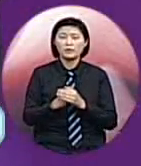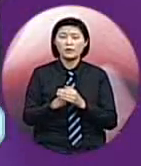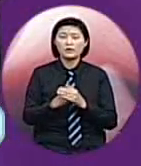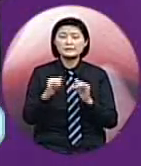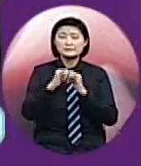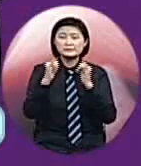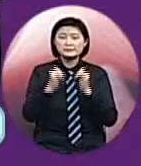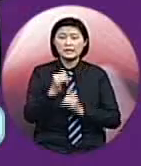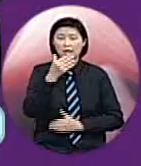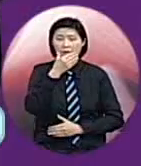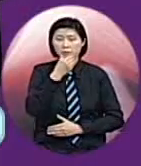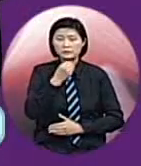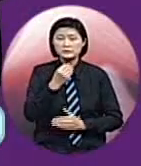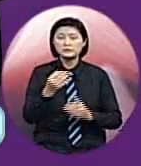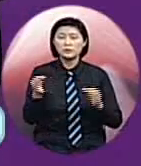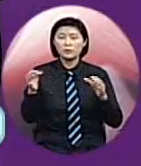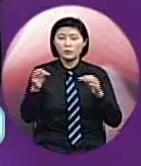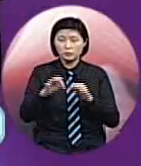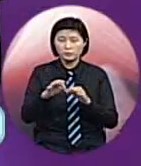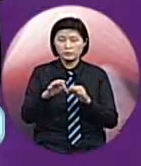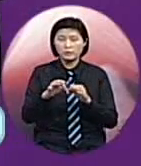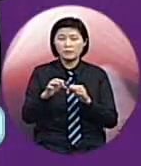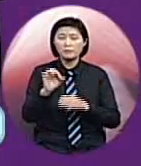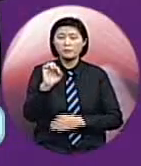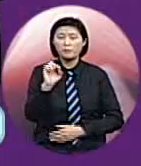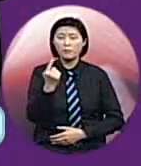공동모금회죠. 사회복지 공동모금회